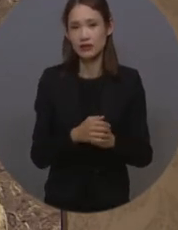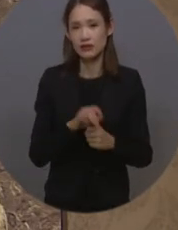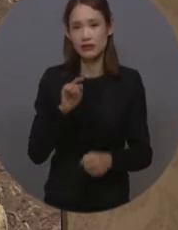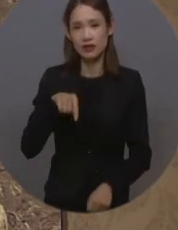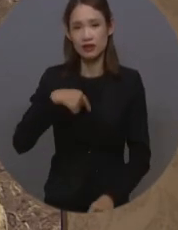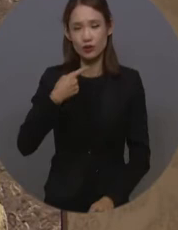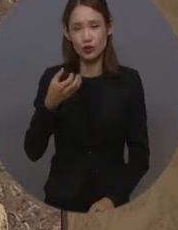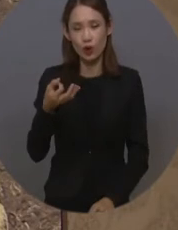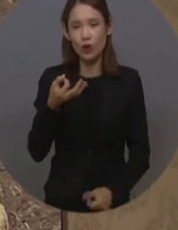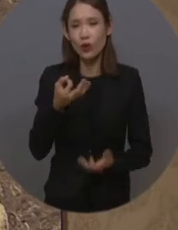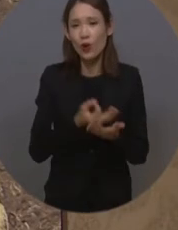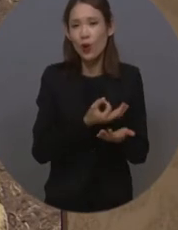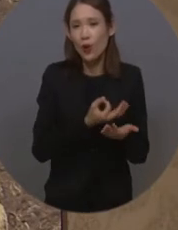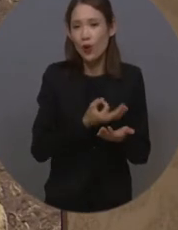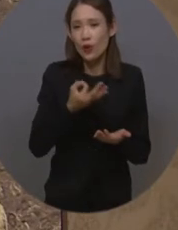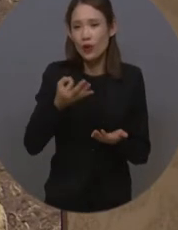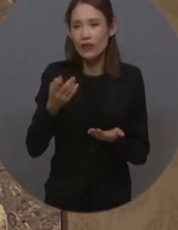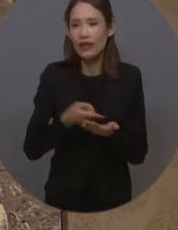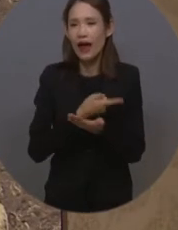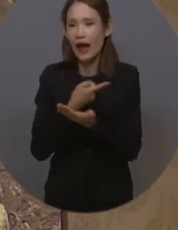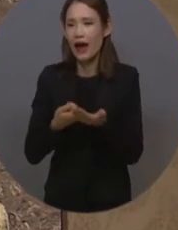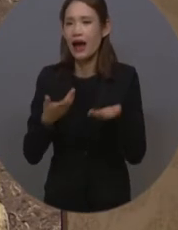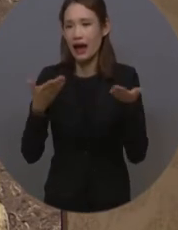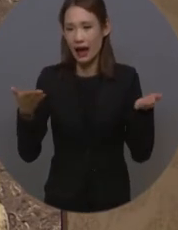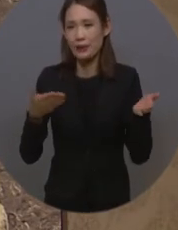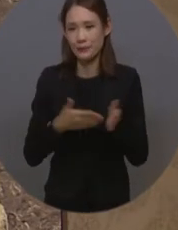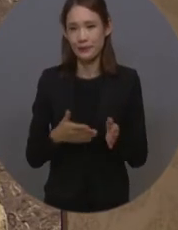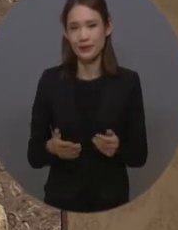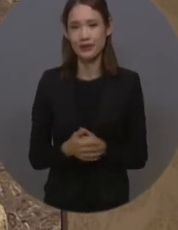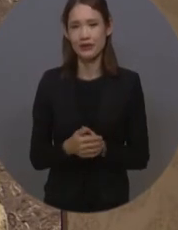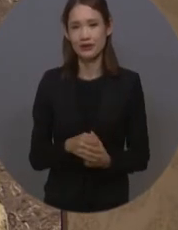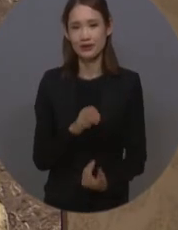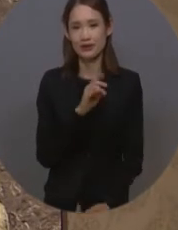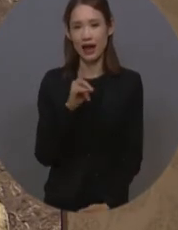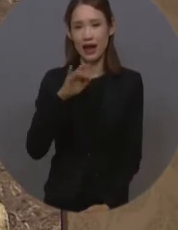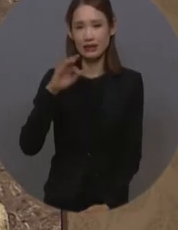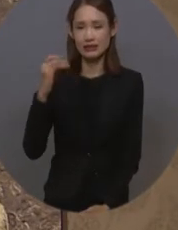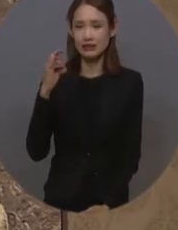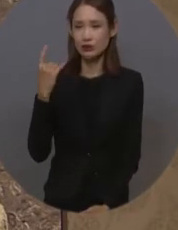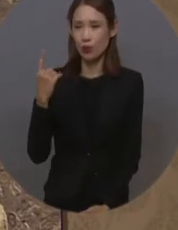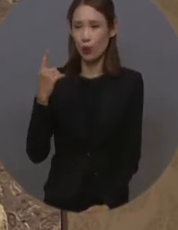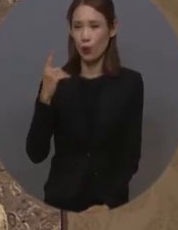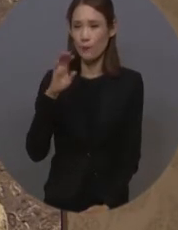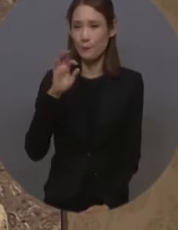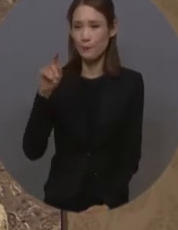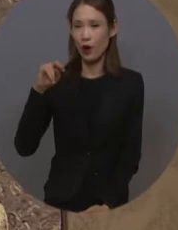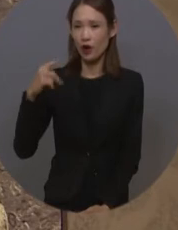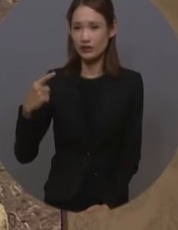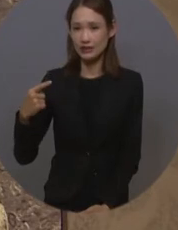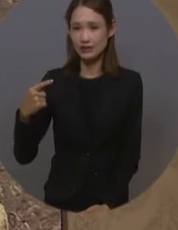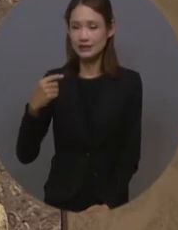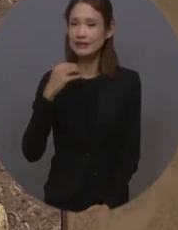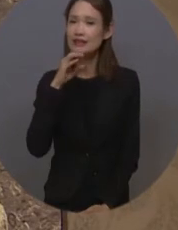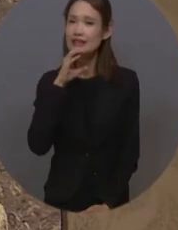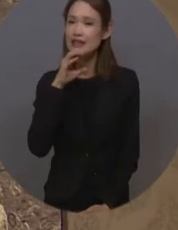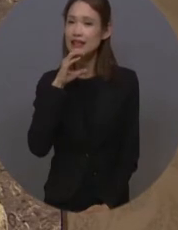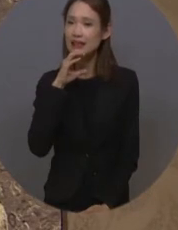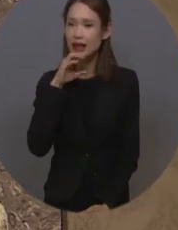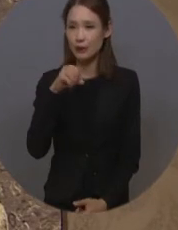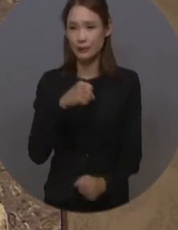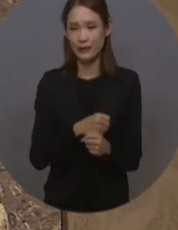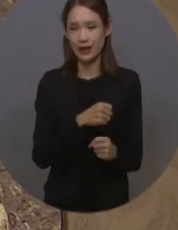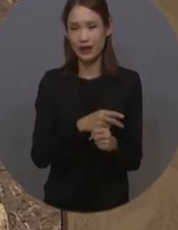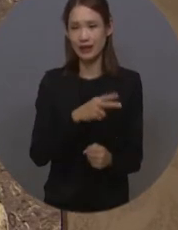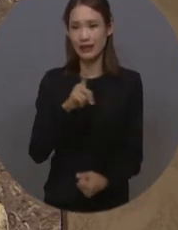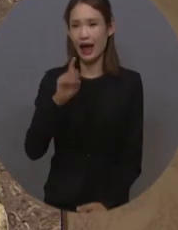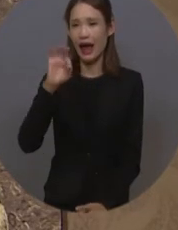그런 다음에 돈을 벌어서 그 돈을 갚자. 그래서 이제 아지오 펀드라는 저희가 펀드를 다음